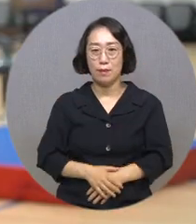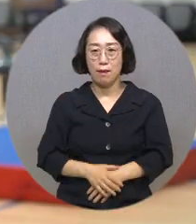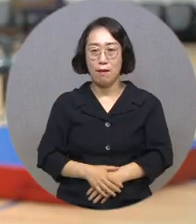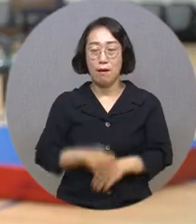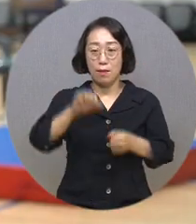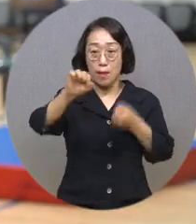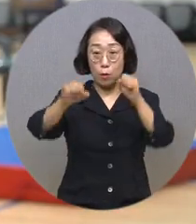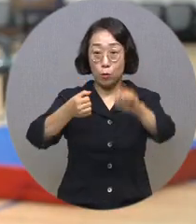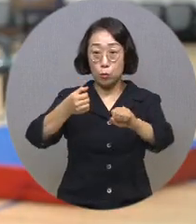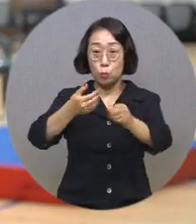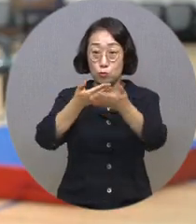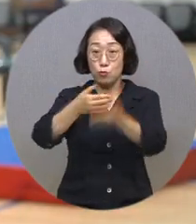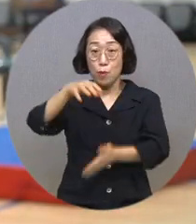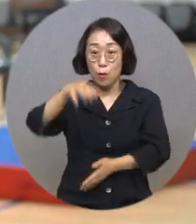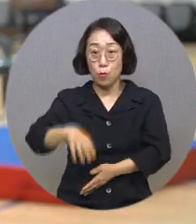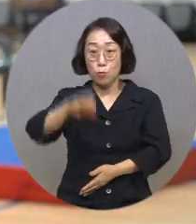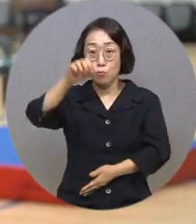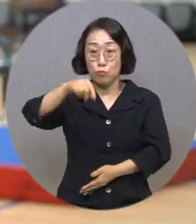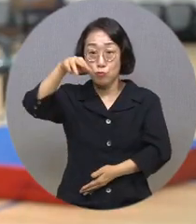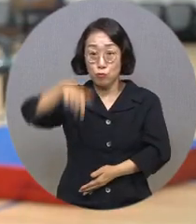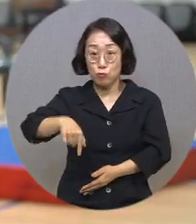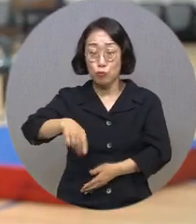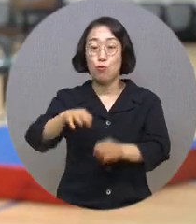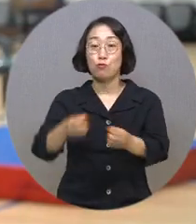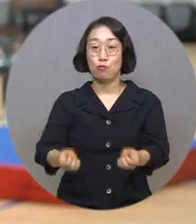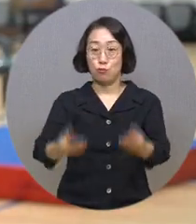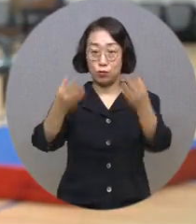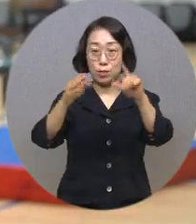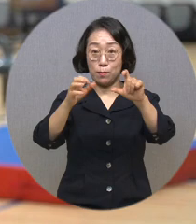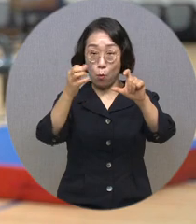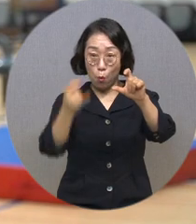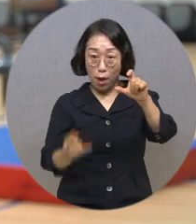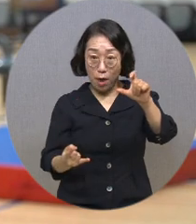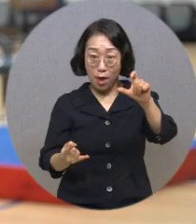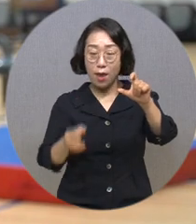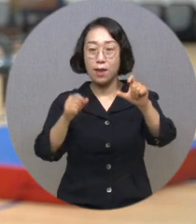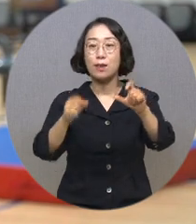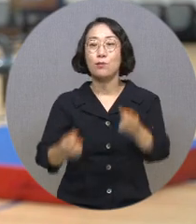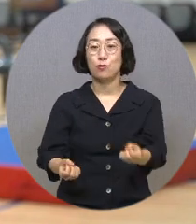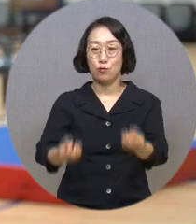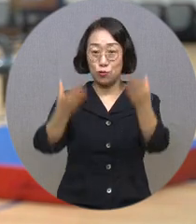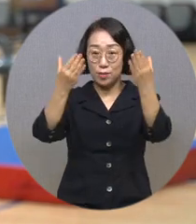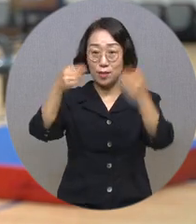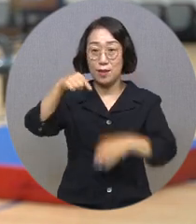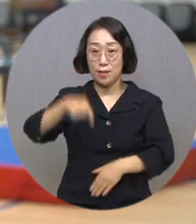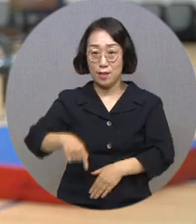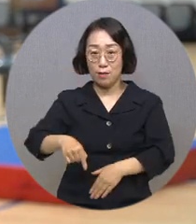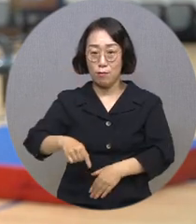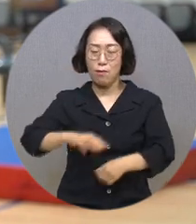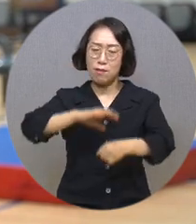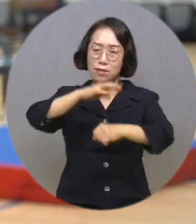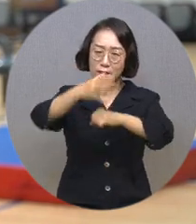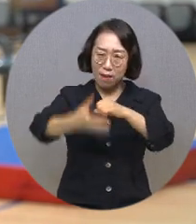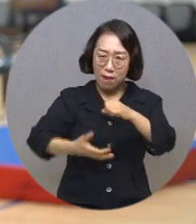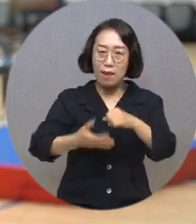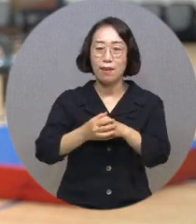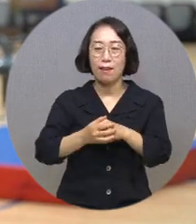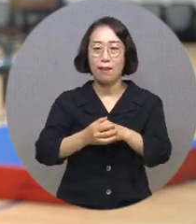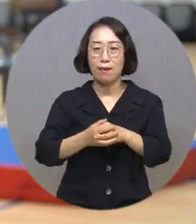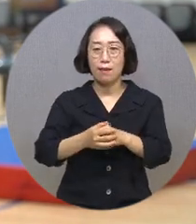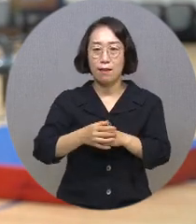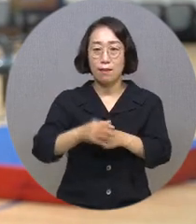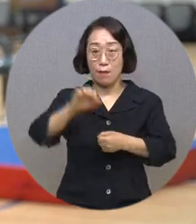태권도의 고장 전라북도 무주에서 펼쳐지는 제15회 세계 태권도 문화 익스포는 전 세계 태권도인을